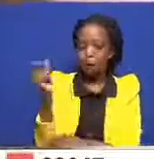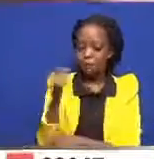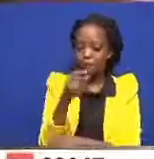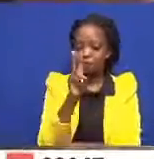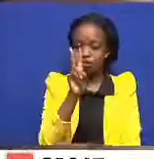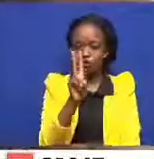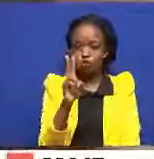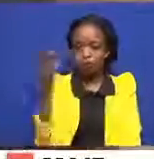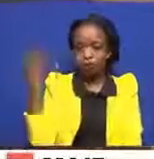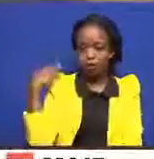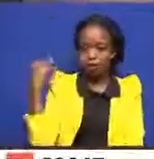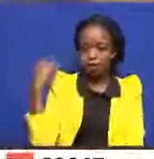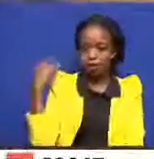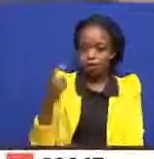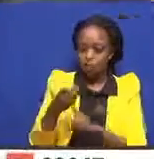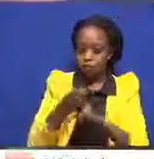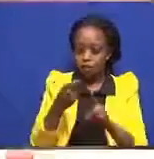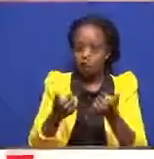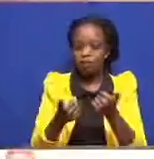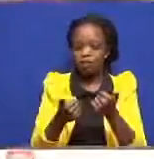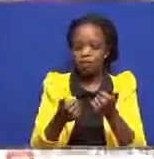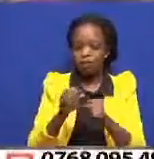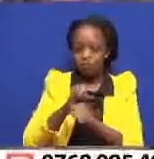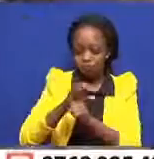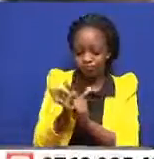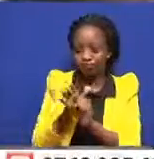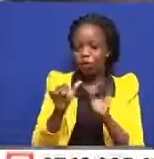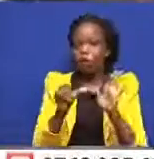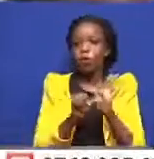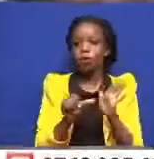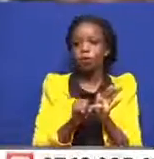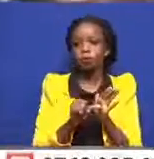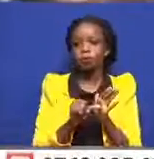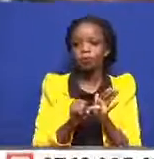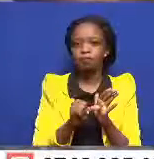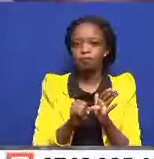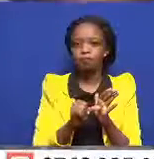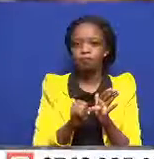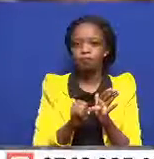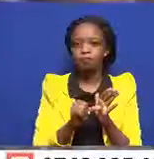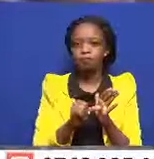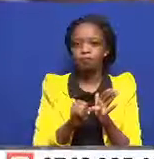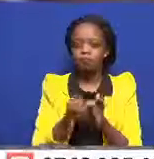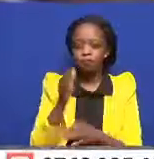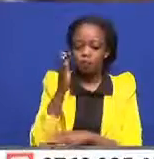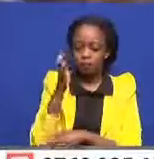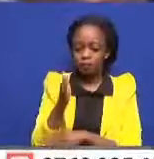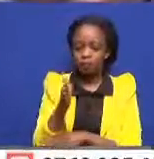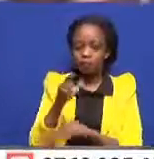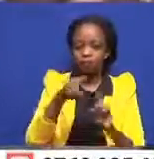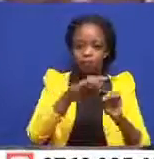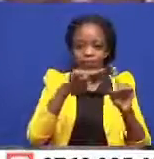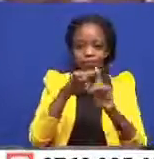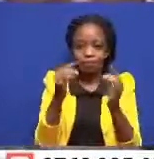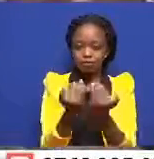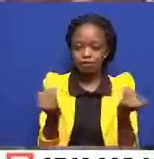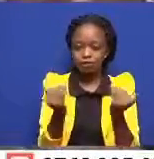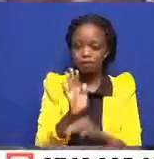miwili iliyopita kutokana na janga la corona. Dadangu mkubwa ameua watoto wake.